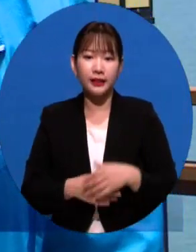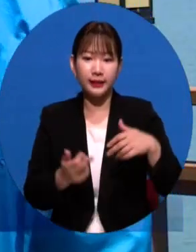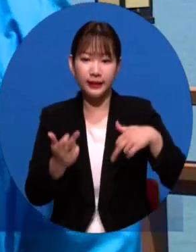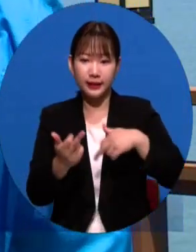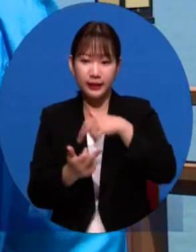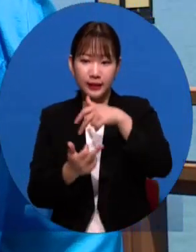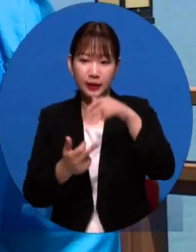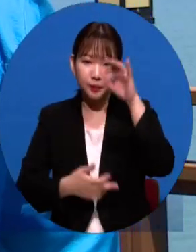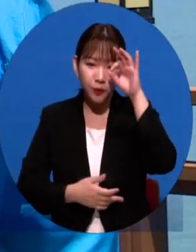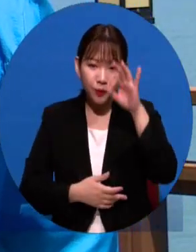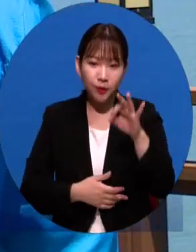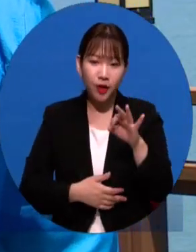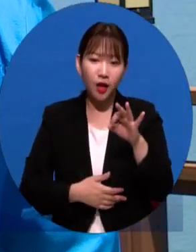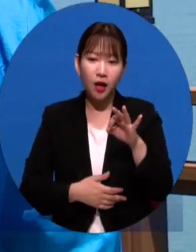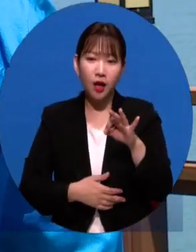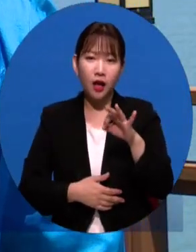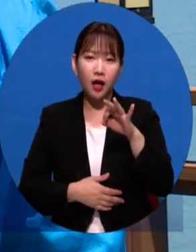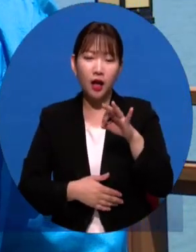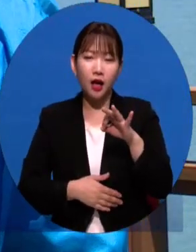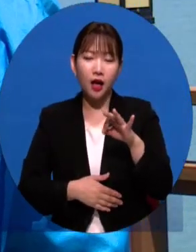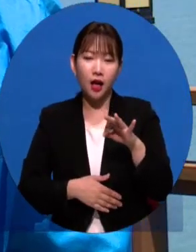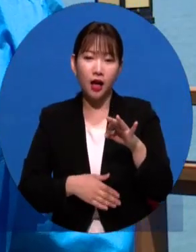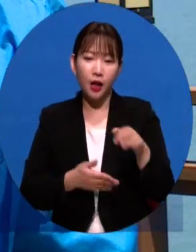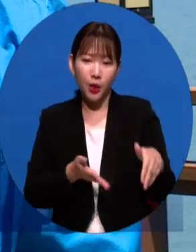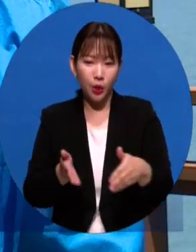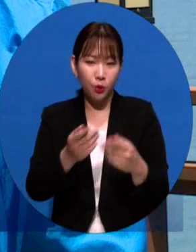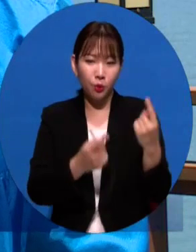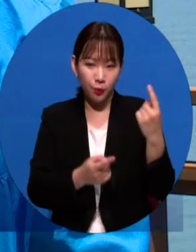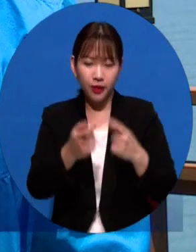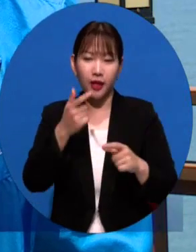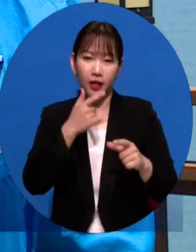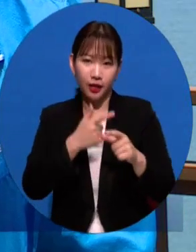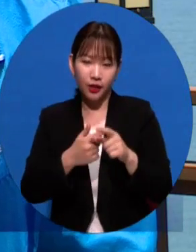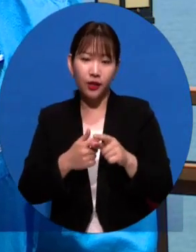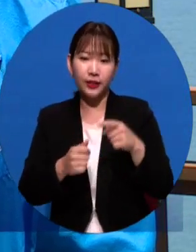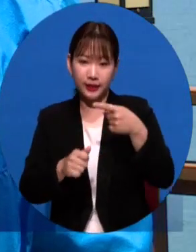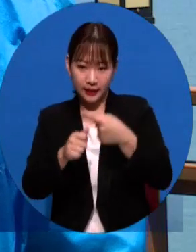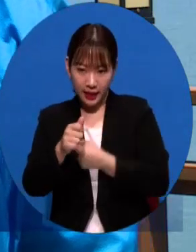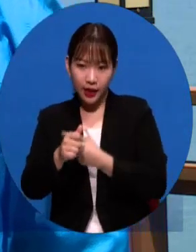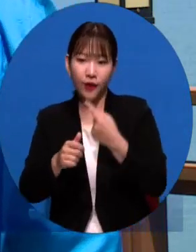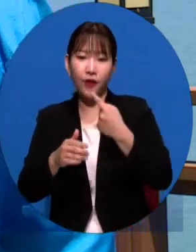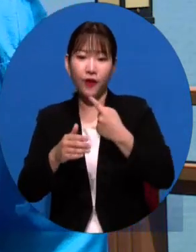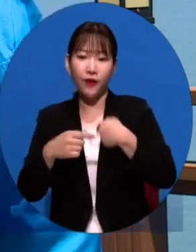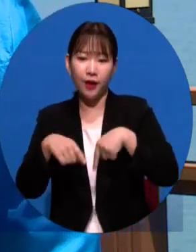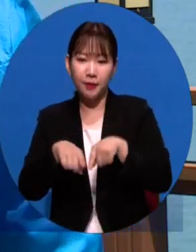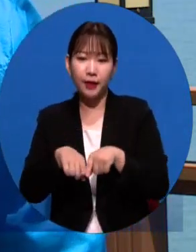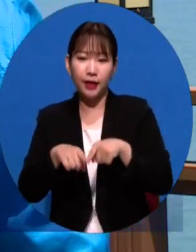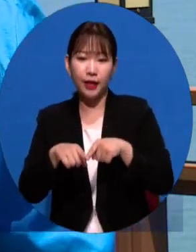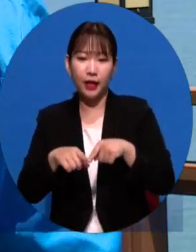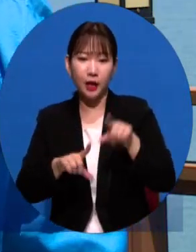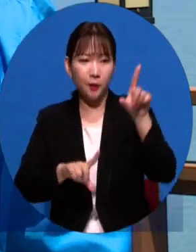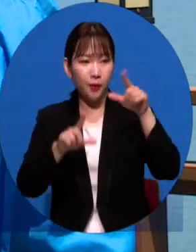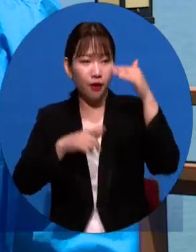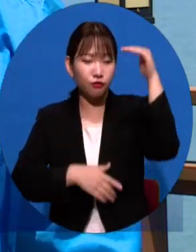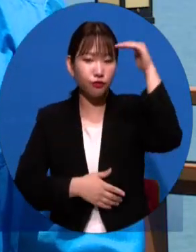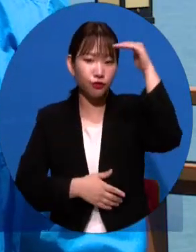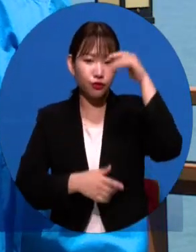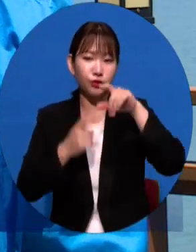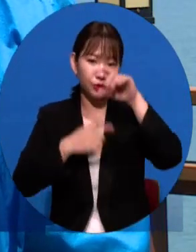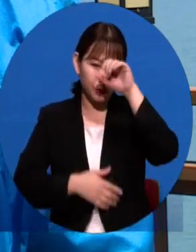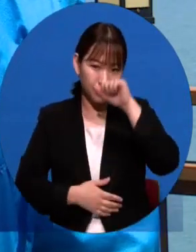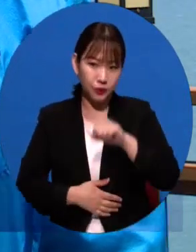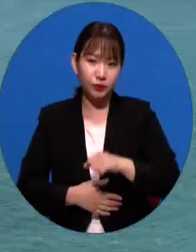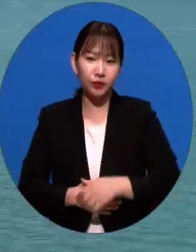좀 이 포장도로보다는 더 자연 속에서 경치를 구경하는 게 더 좋을 때도